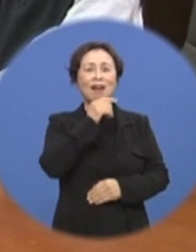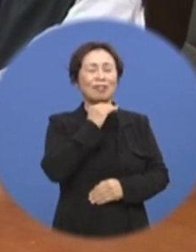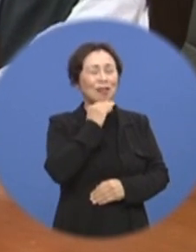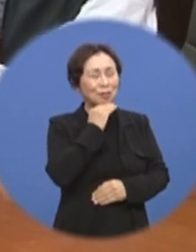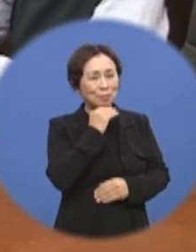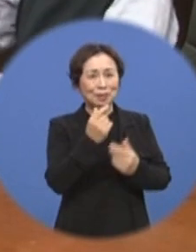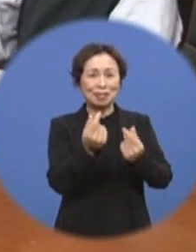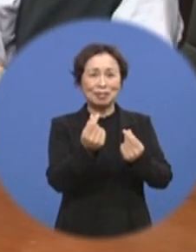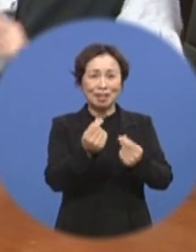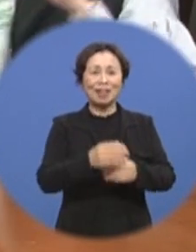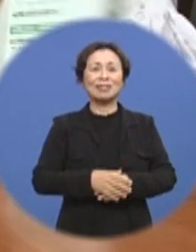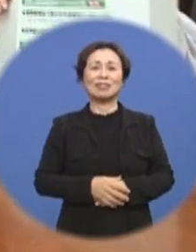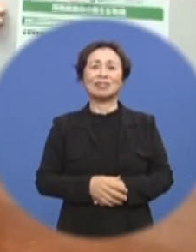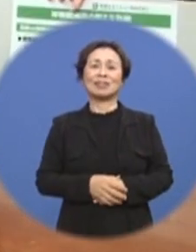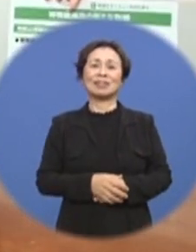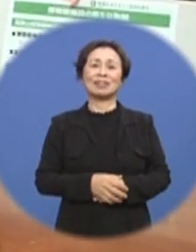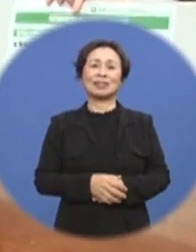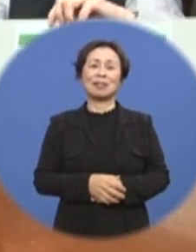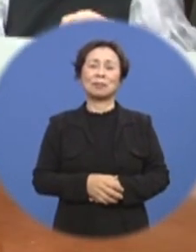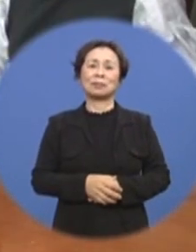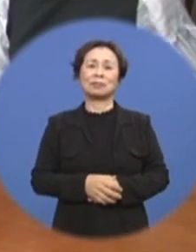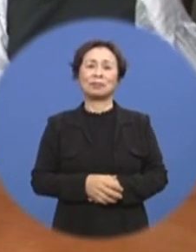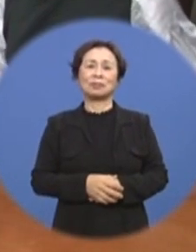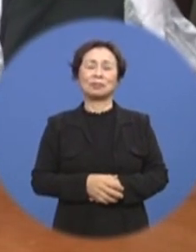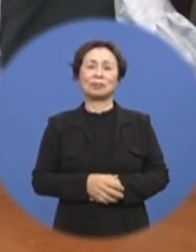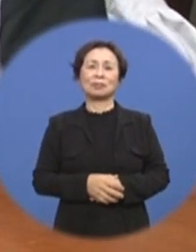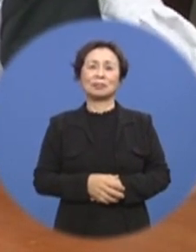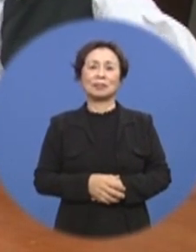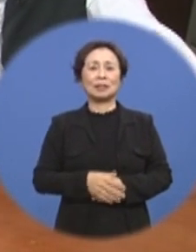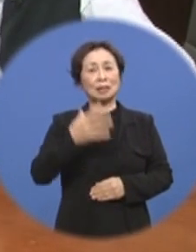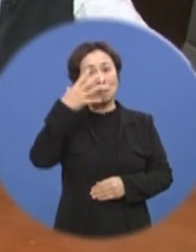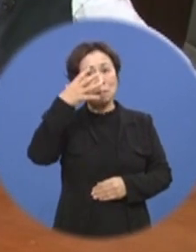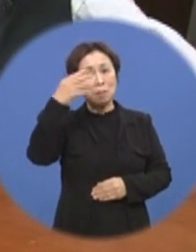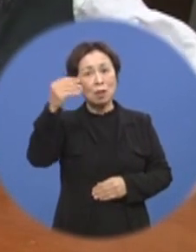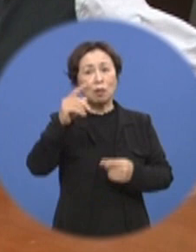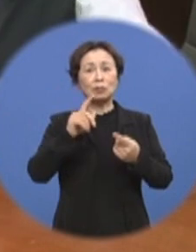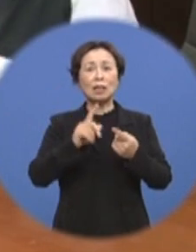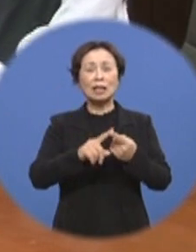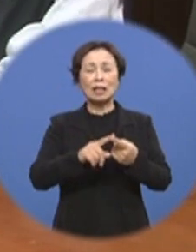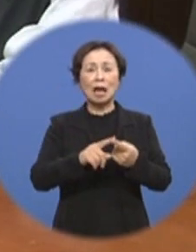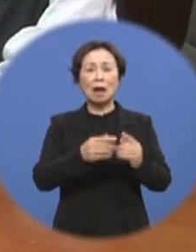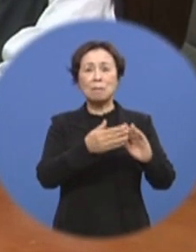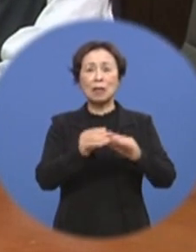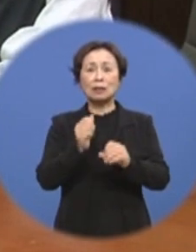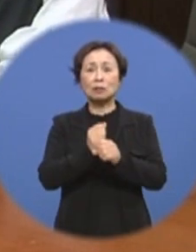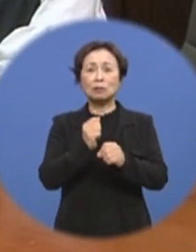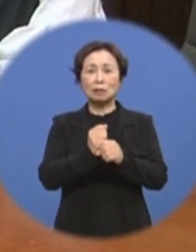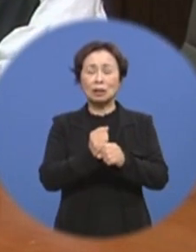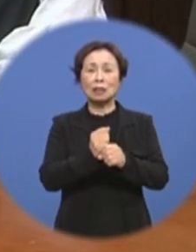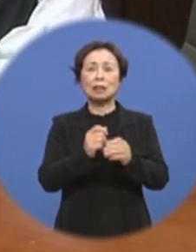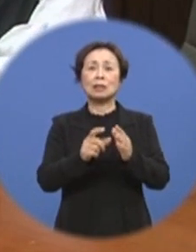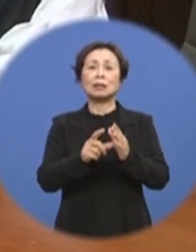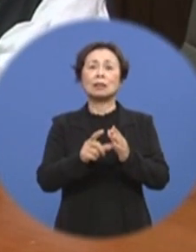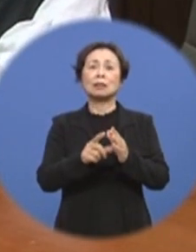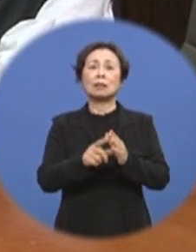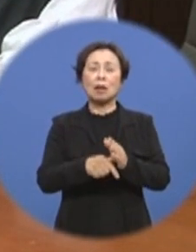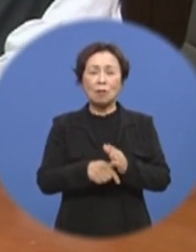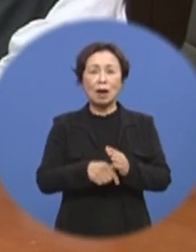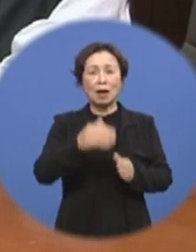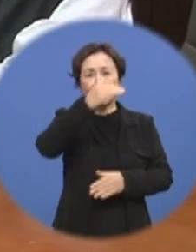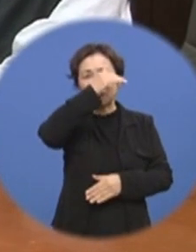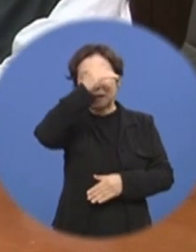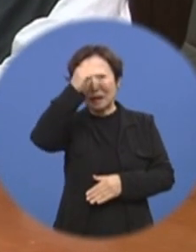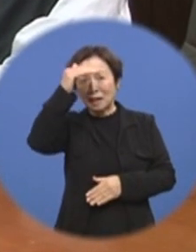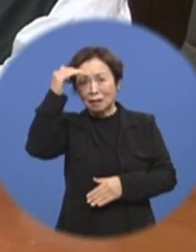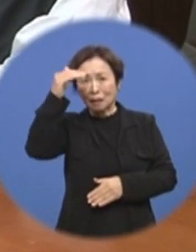ねそれからですね魅力的なまちづくりには会館はいはい大変重要間に大事なん